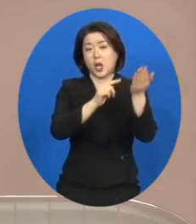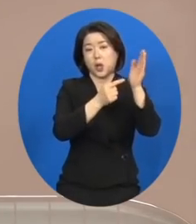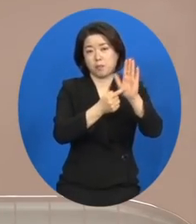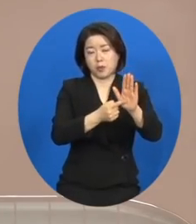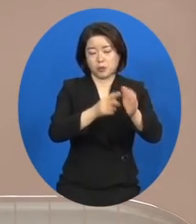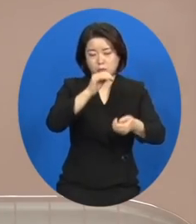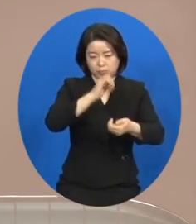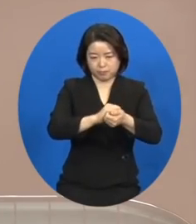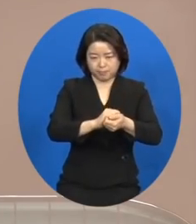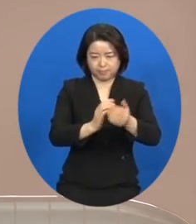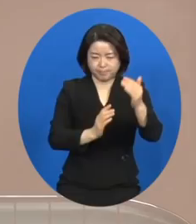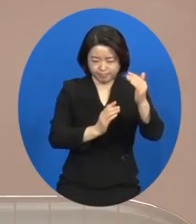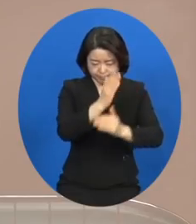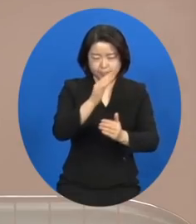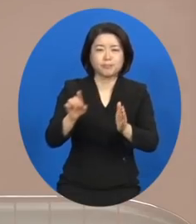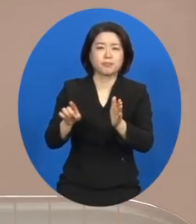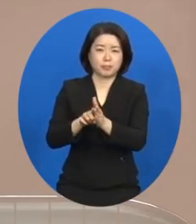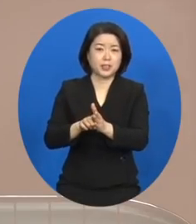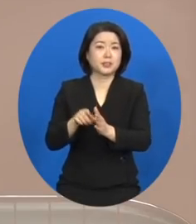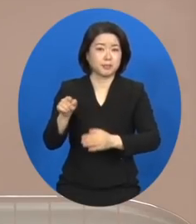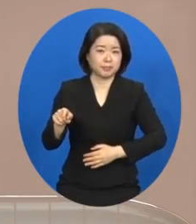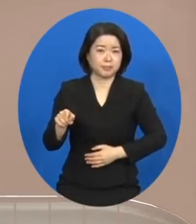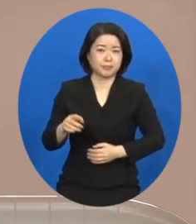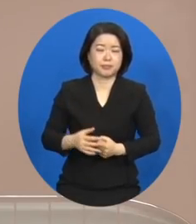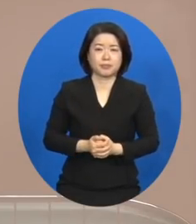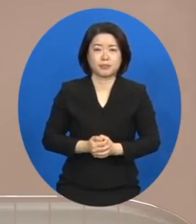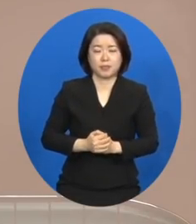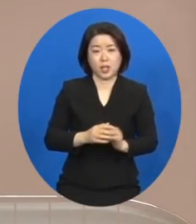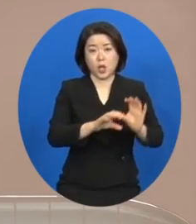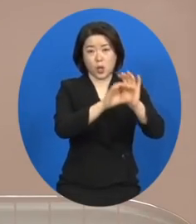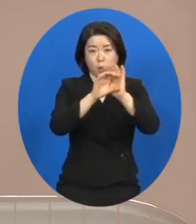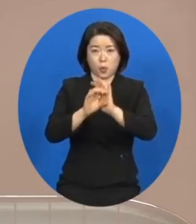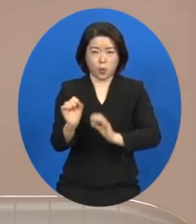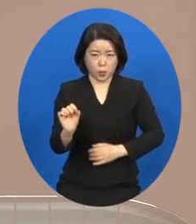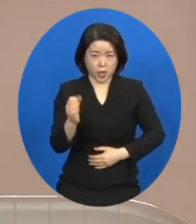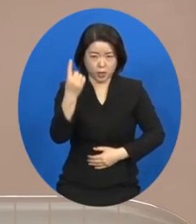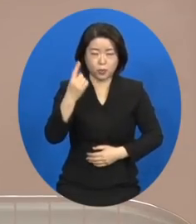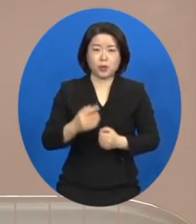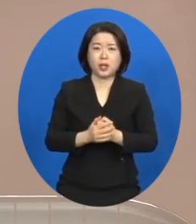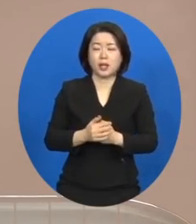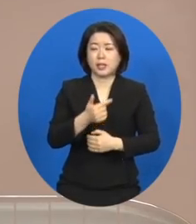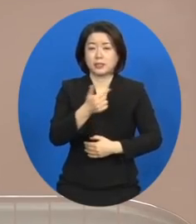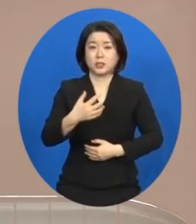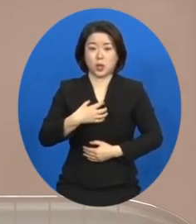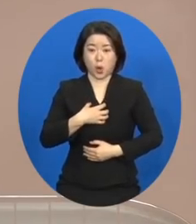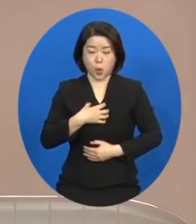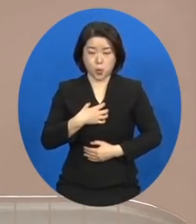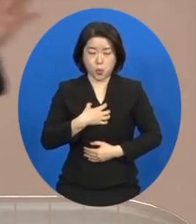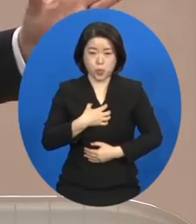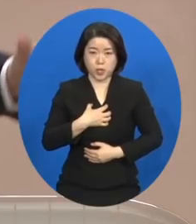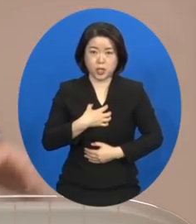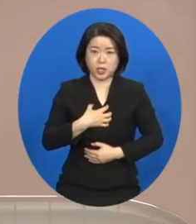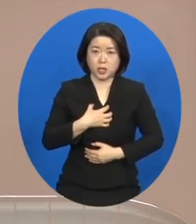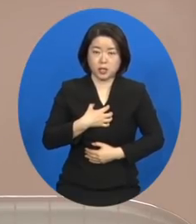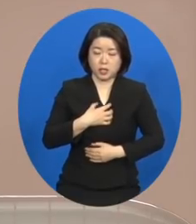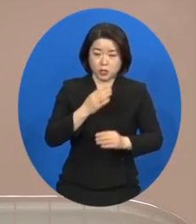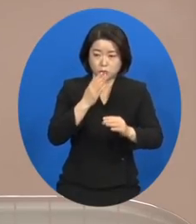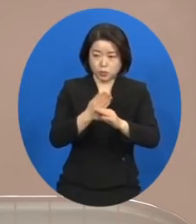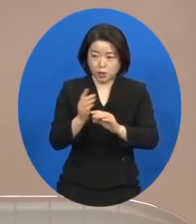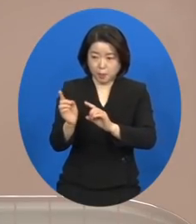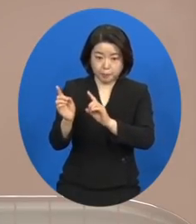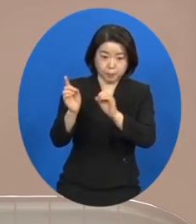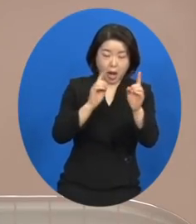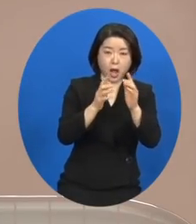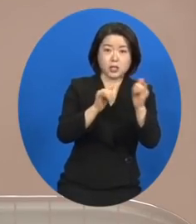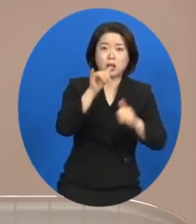한계를 넘어서는 믿음이에요. 여러분, 코로나19로 인하여서 정말 큰 위기에 있다가 살아나신 분들이 꽤 많이 계세요.